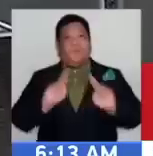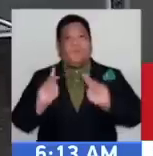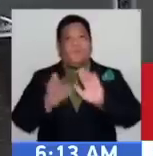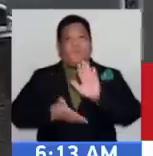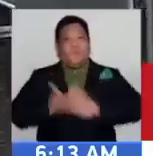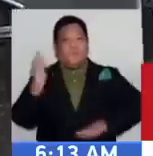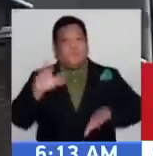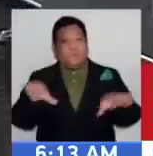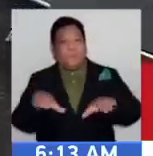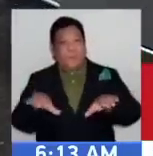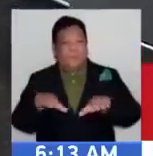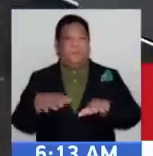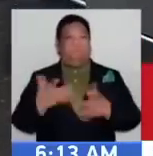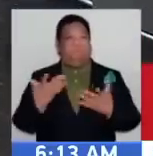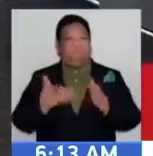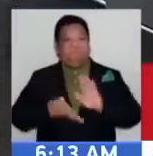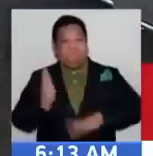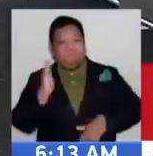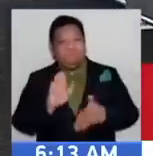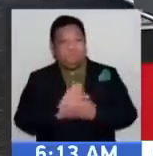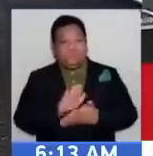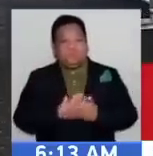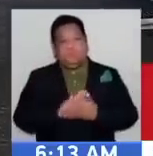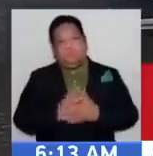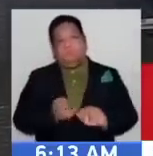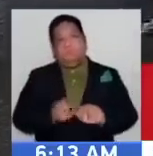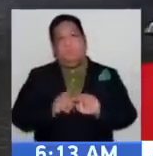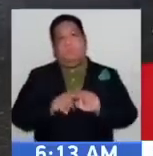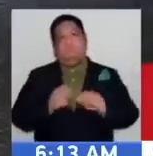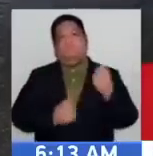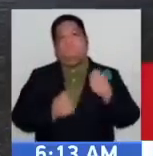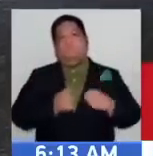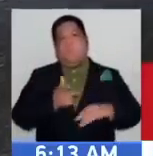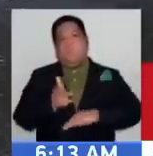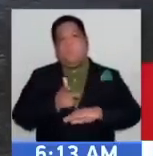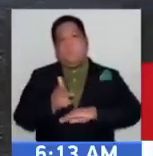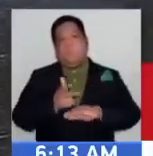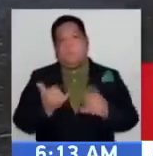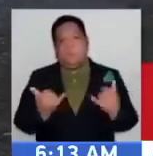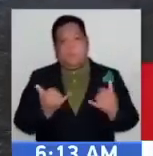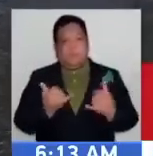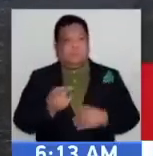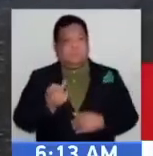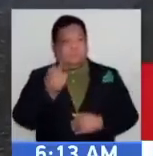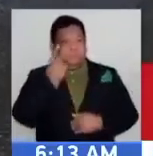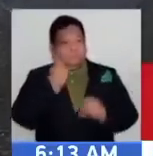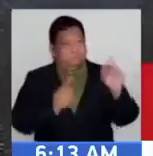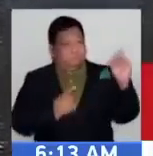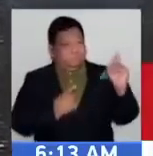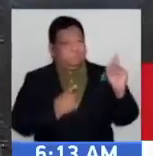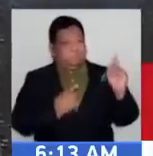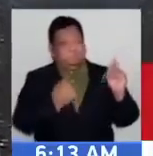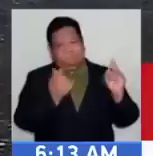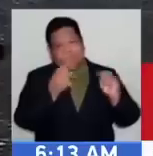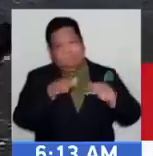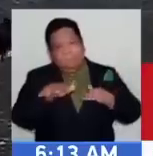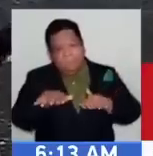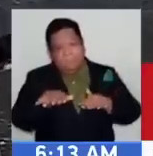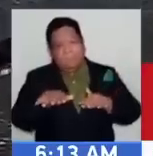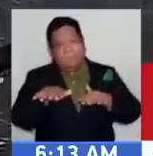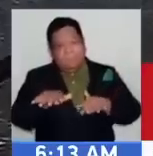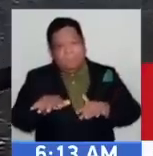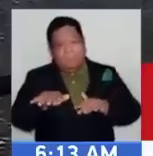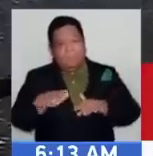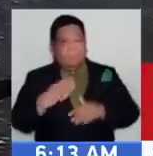na bumabagtas sa kalsada. At katulad na nakikita nyo ngayon, may pagbagal na nararanasan doon sa daloy ng